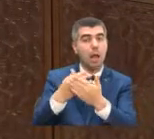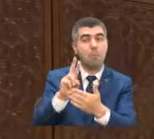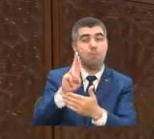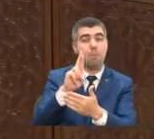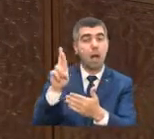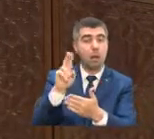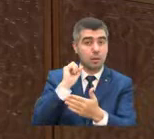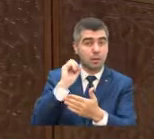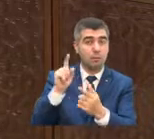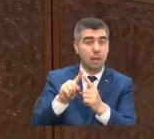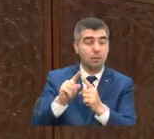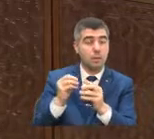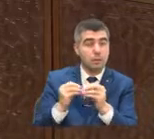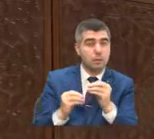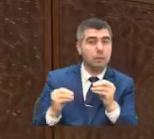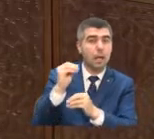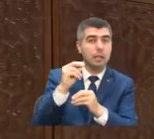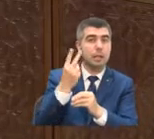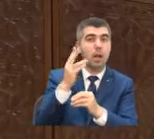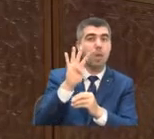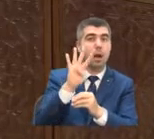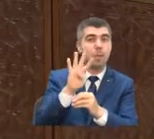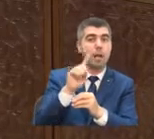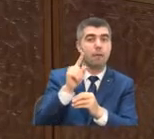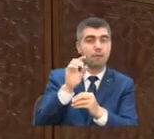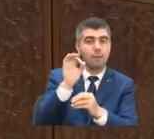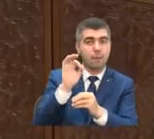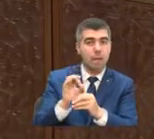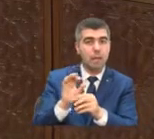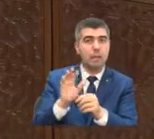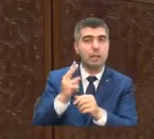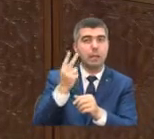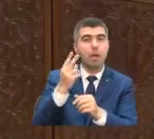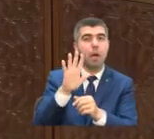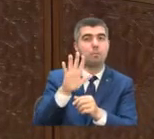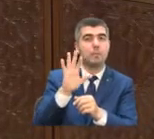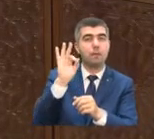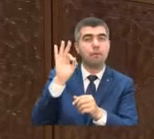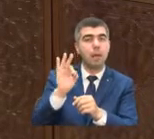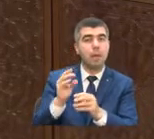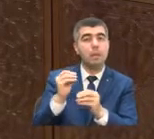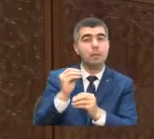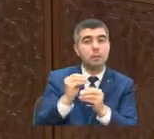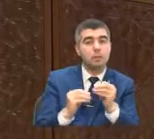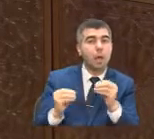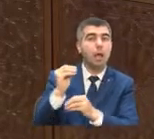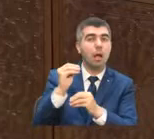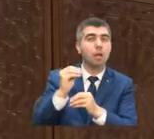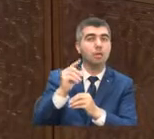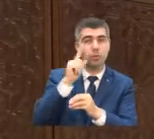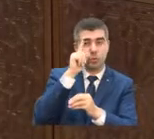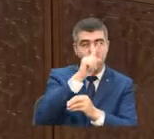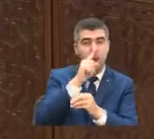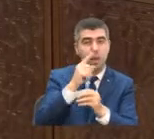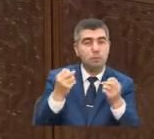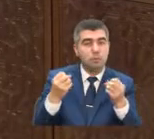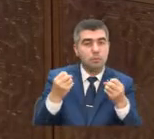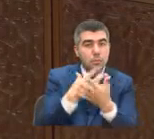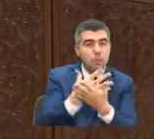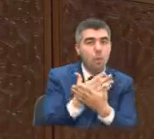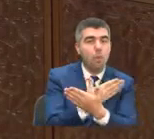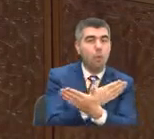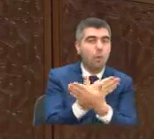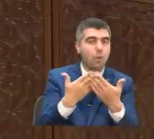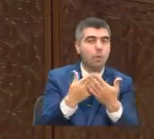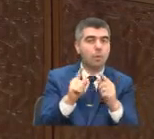التعليمات باش نتجاوزوا 42% ونتجاوزوا 52% وان نذهب بعيدا في مجال الطاقات المتجدده مع التكنولوجيا الان اللي كتضمن نوع من